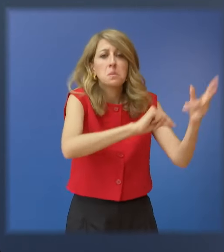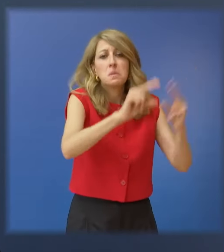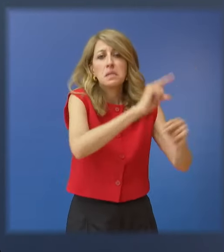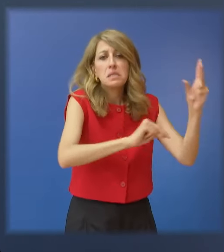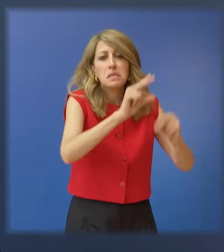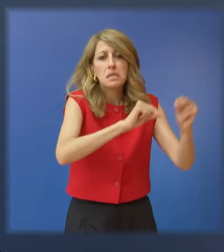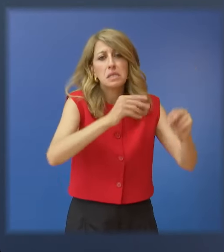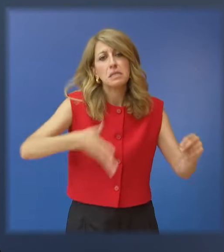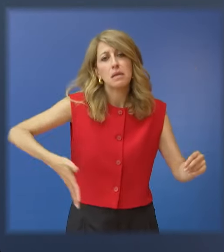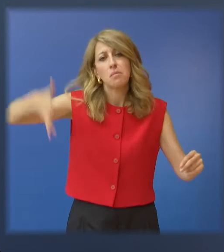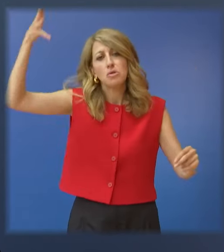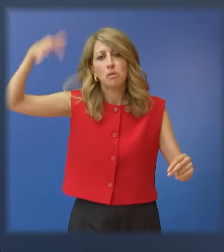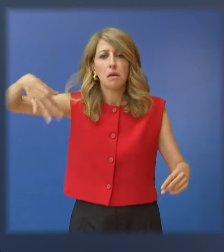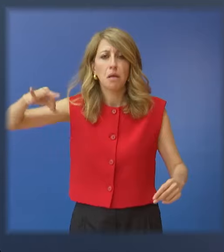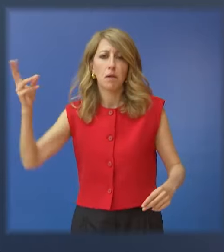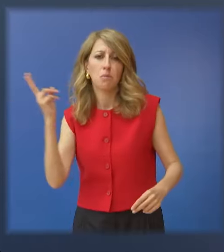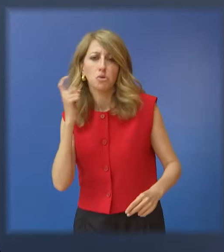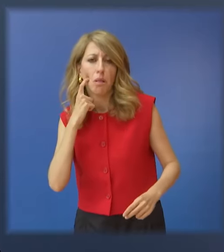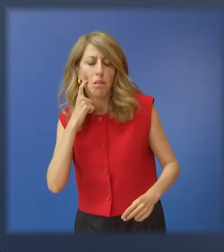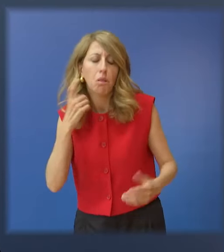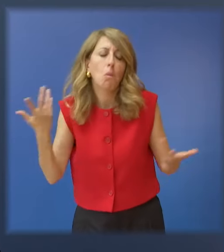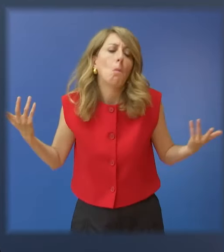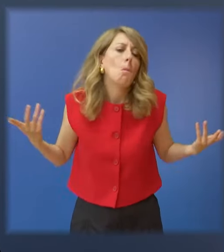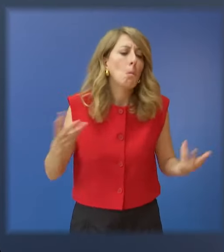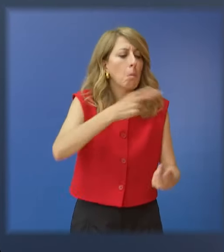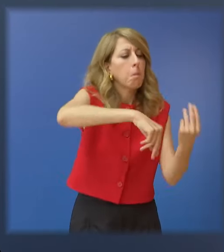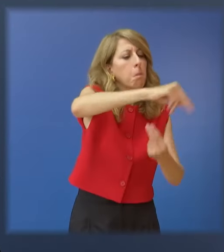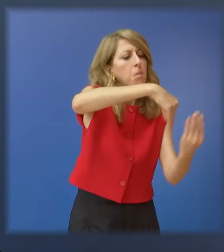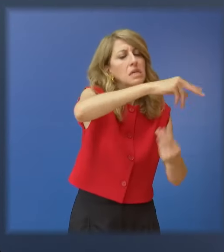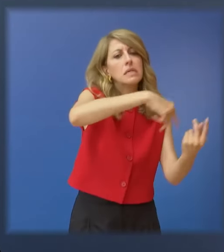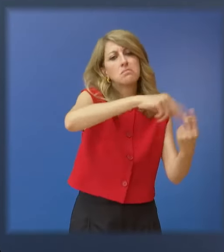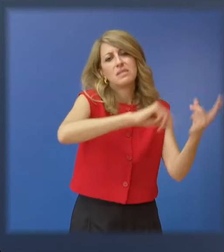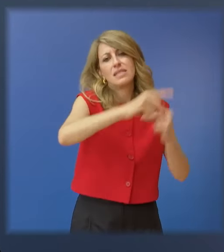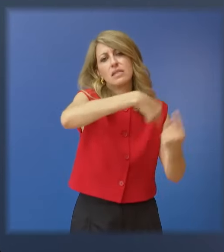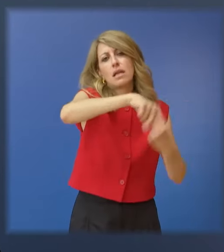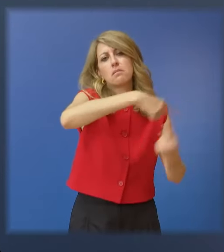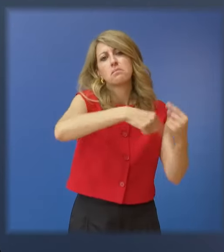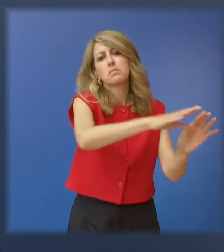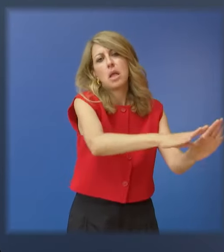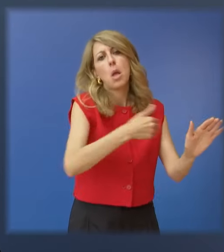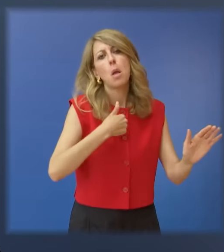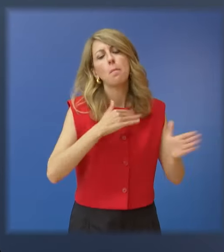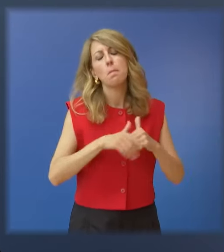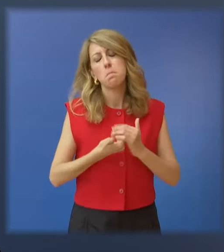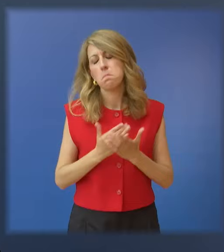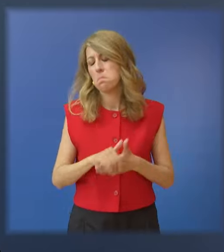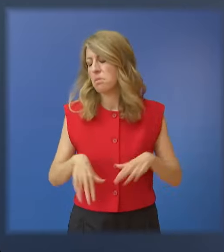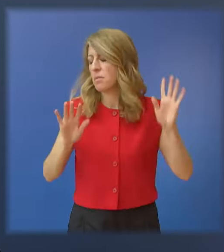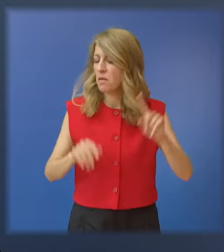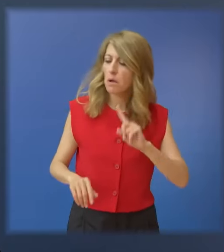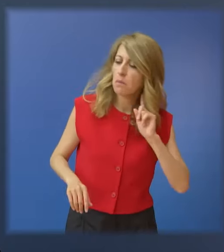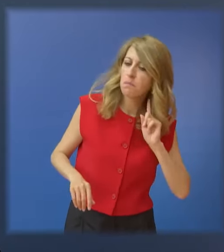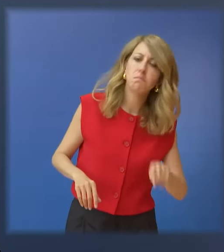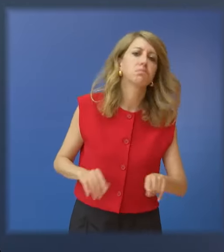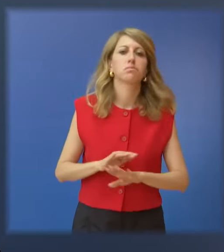αυτά ε και μας απασχολούν λίγο και από τη θεσμική σκοπιά δεν είναι είναι δική μας δουλειά ε να γίνουμε